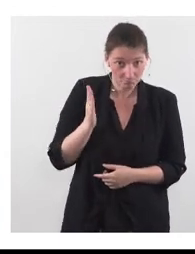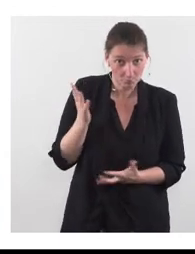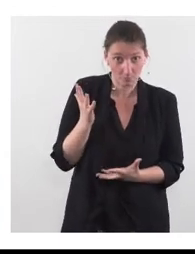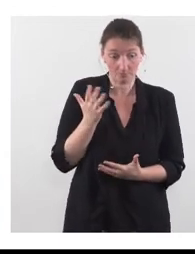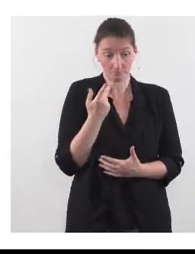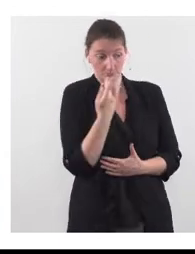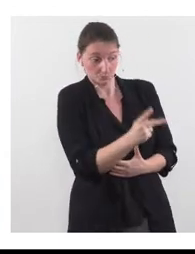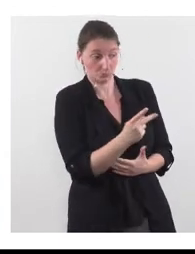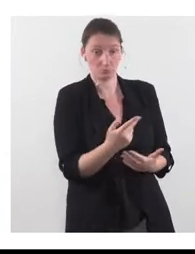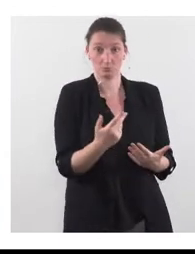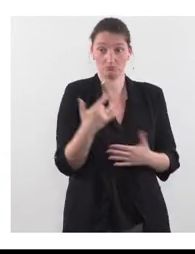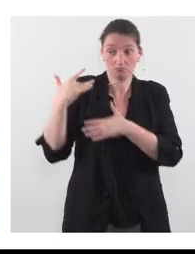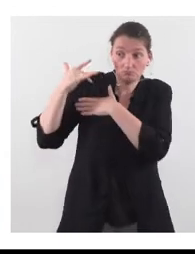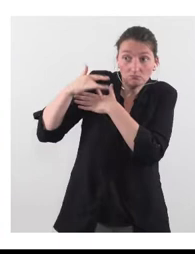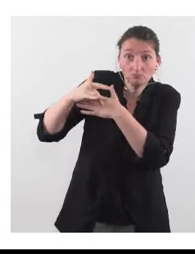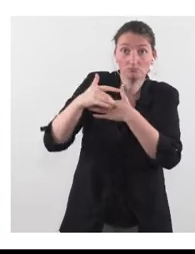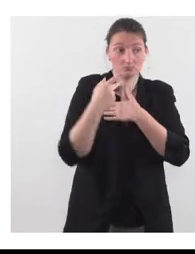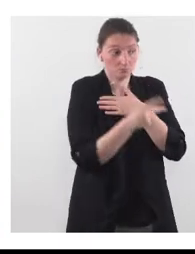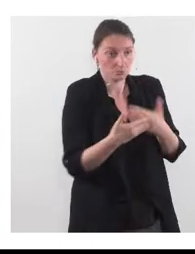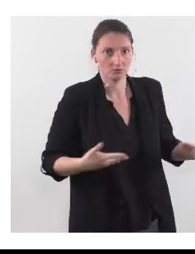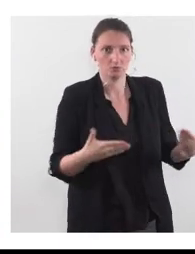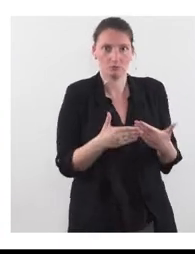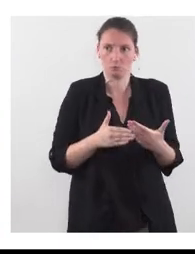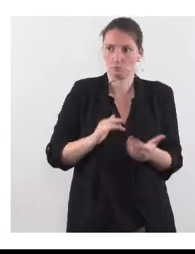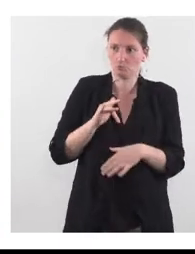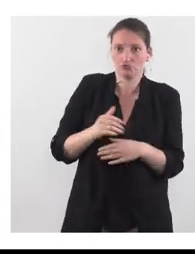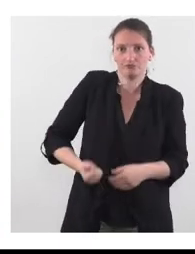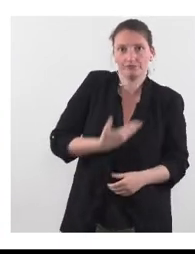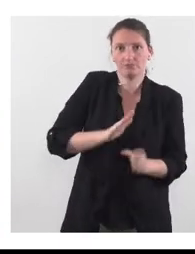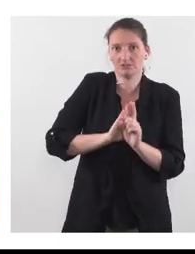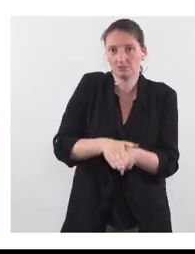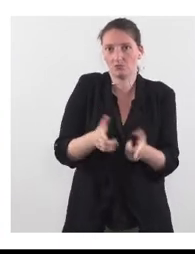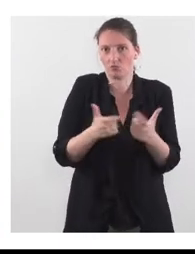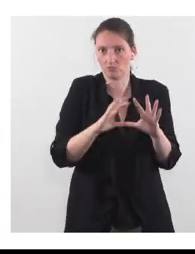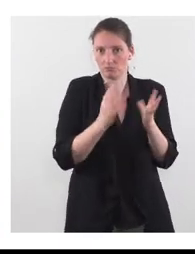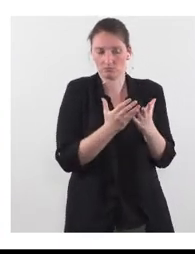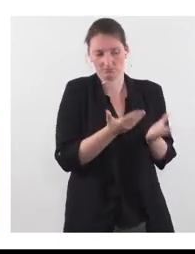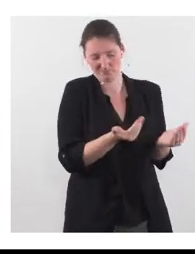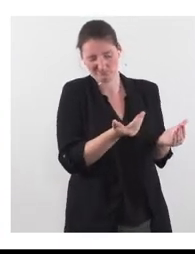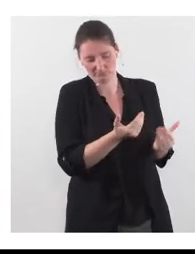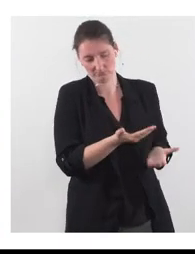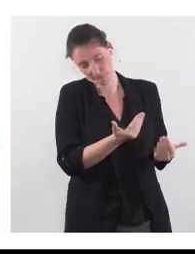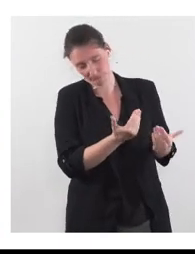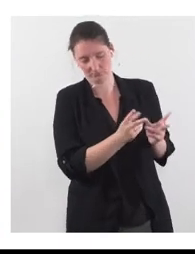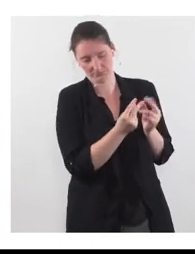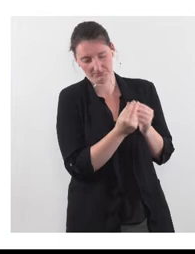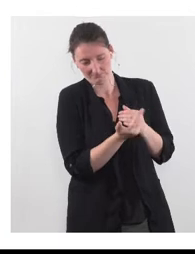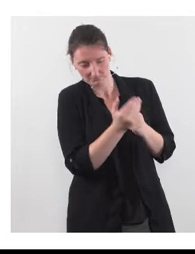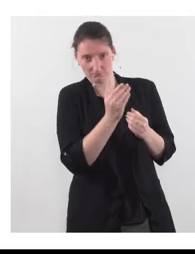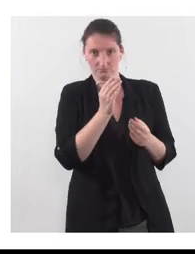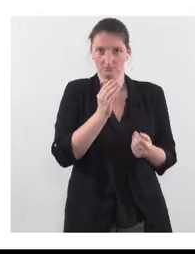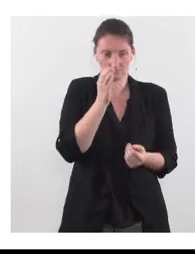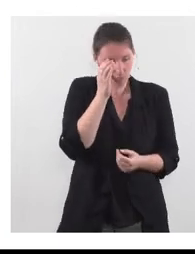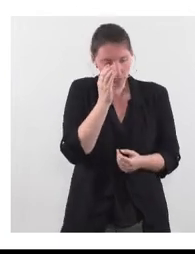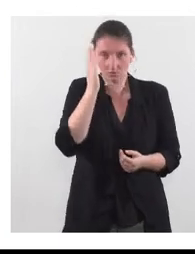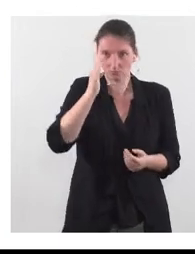récits, ces cas individuels pour pouvoir décrire à quoi ressemble la discrimination dans la société.